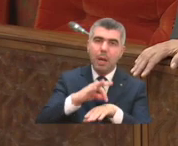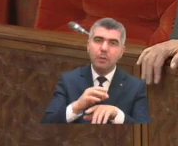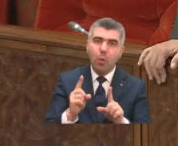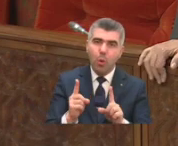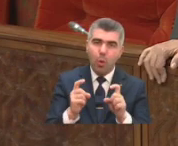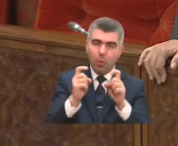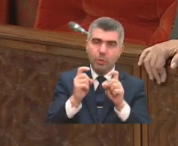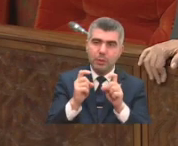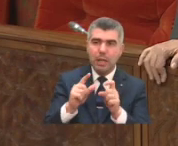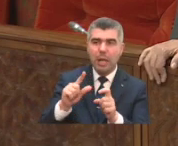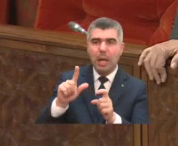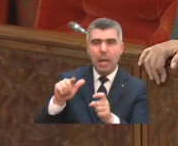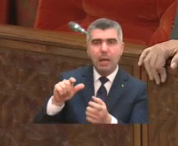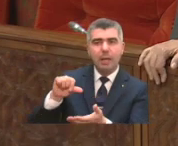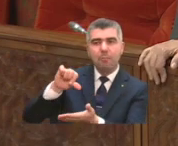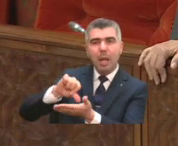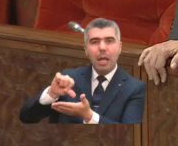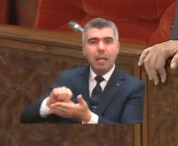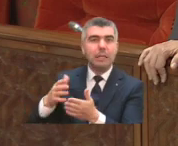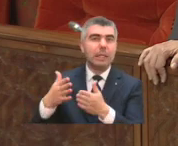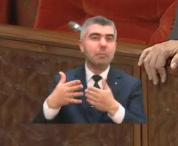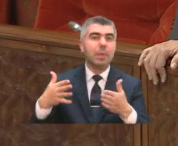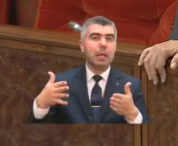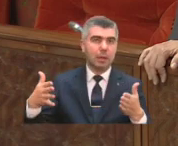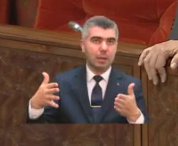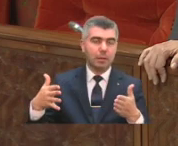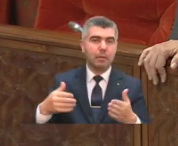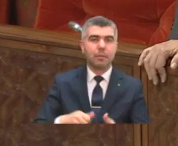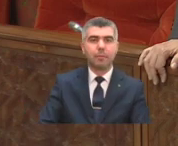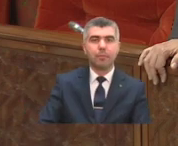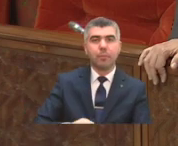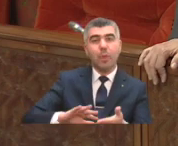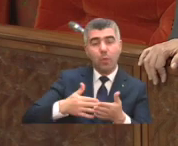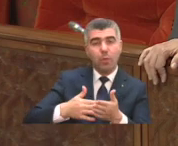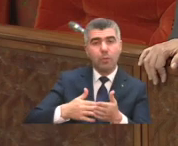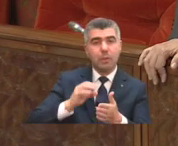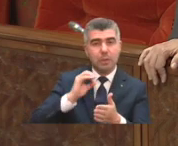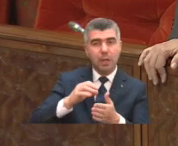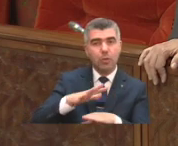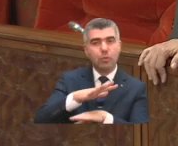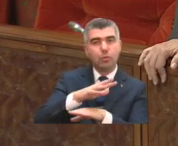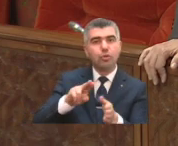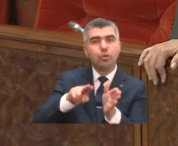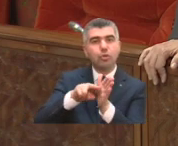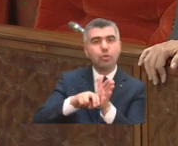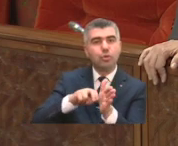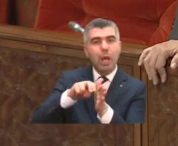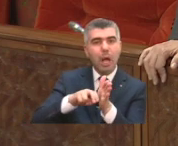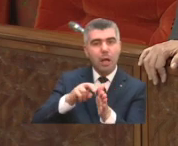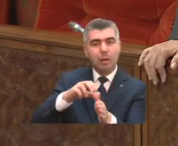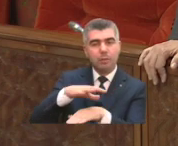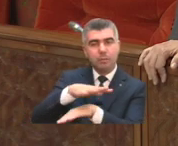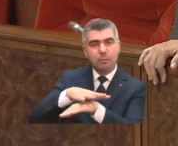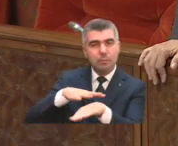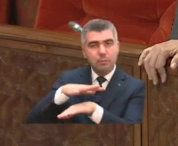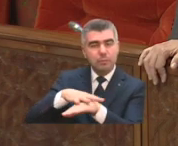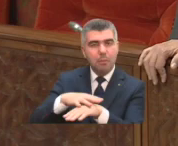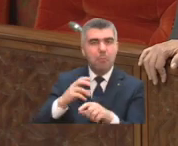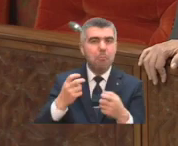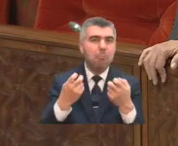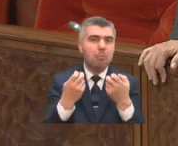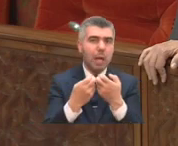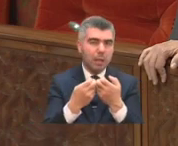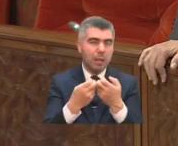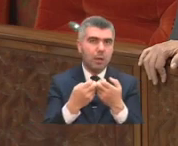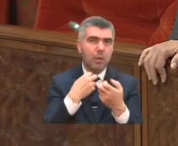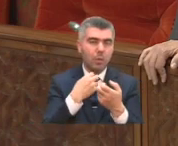اغلبيه المراكز الاستشفائيه الجامعيه، وبما اننا غاديين في التوجه ديال مركز استشفائي جامعي بكل جهه، خطب مثلا بالنسبه للجهات اللي